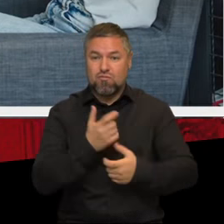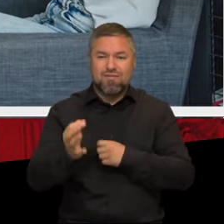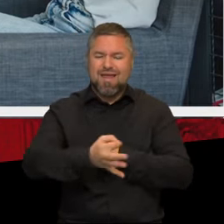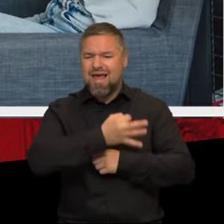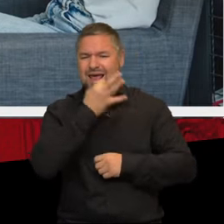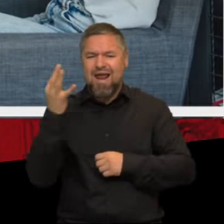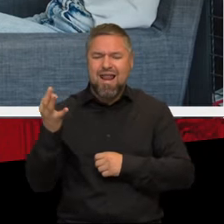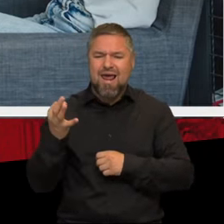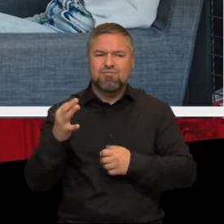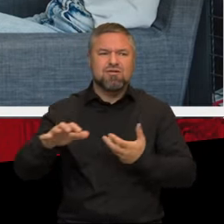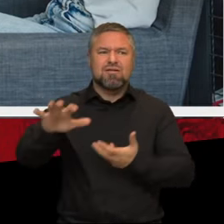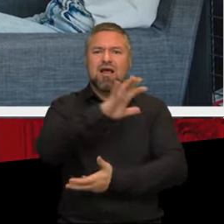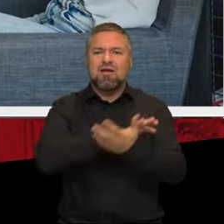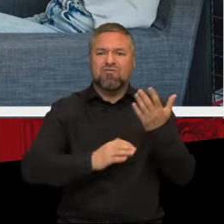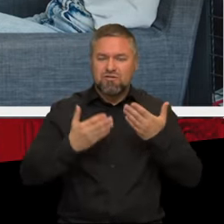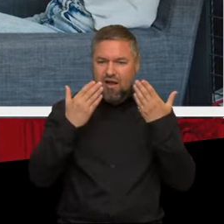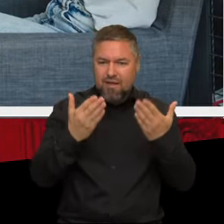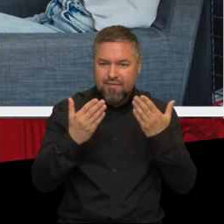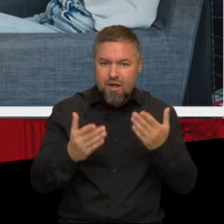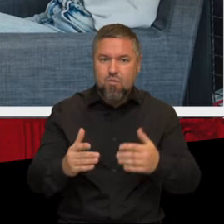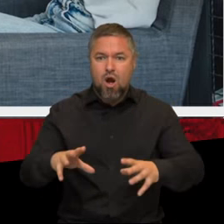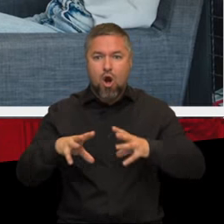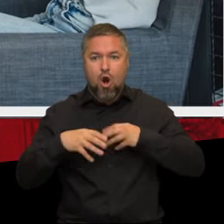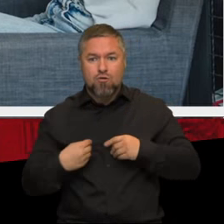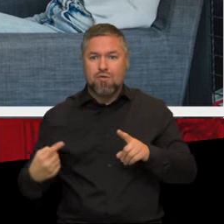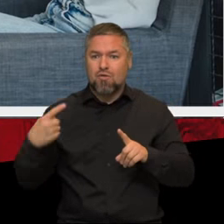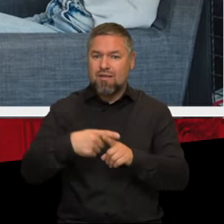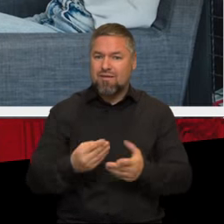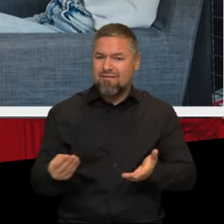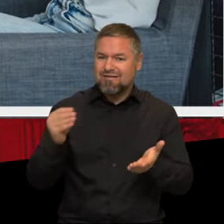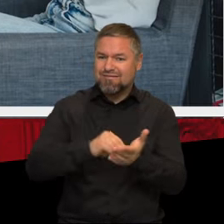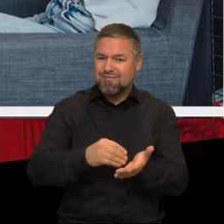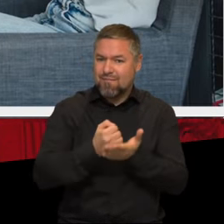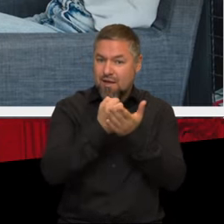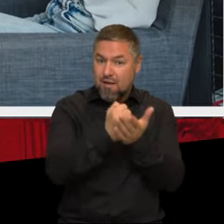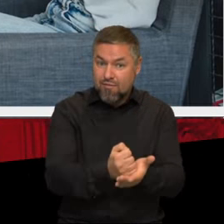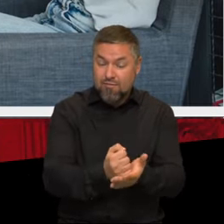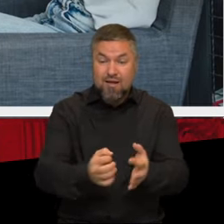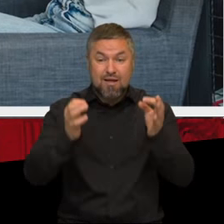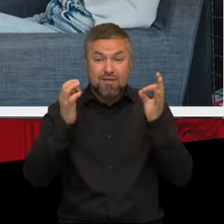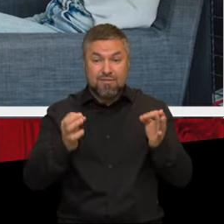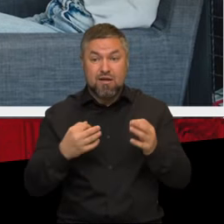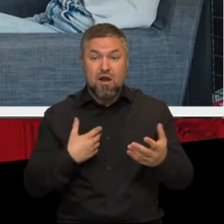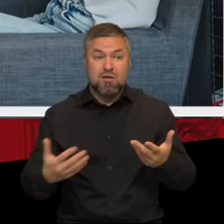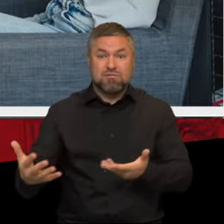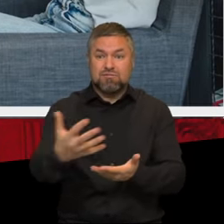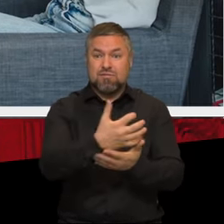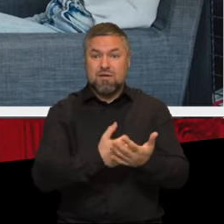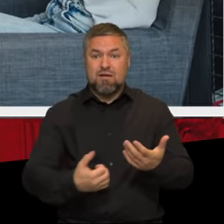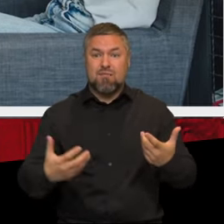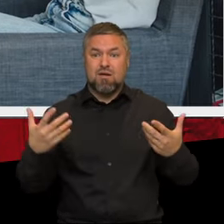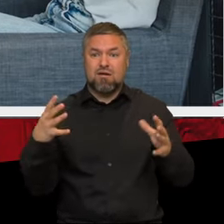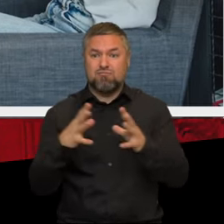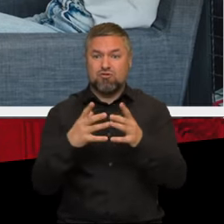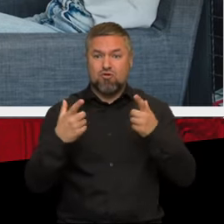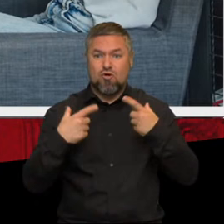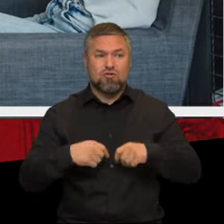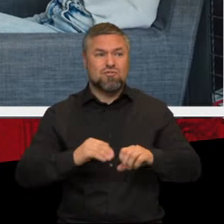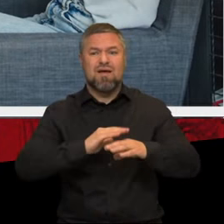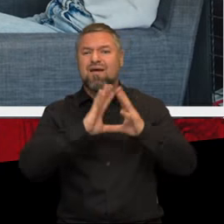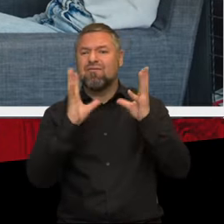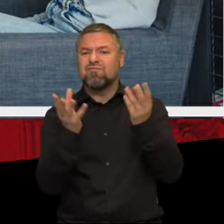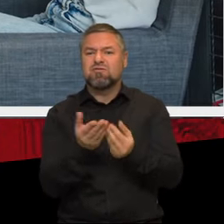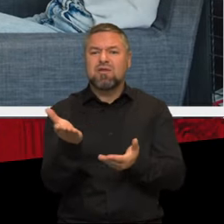najlepszych ośrodkach badawczych na świecie, a także otrzymają dodatkowe stypendium. Obecnie kompletujemy grupę 10 kandydatów ze wszystkich